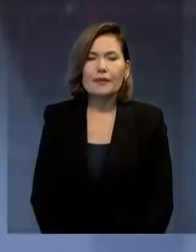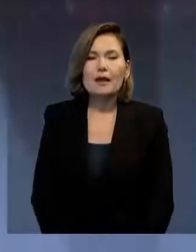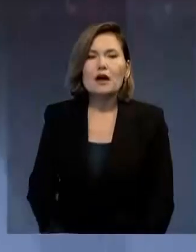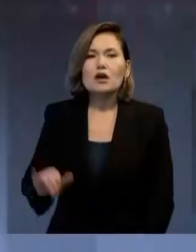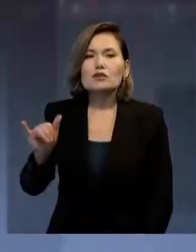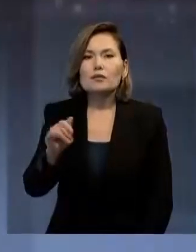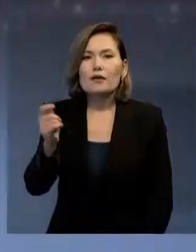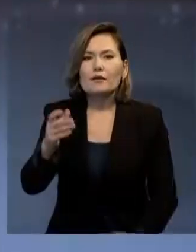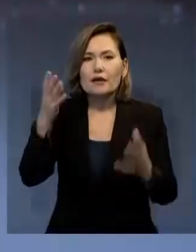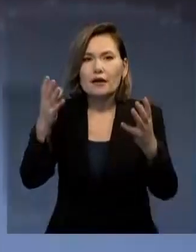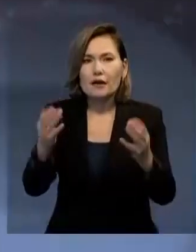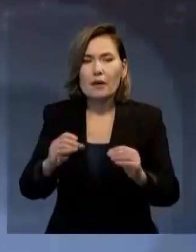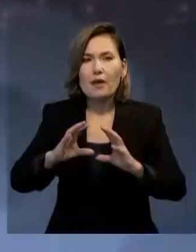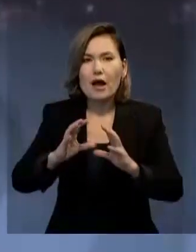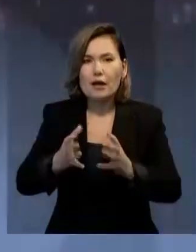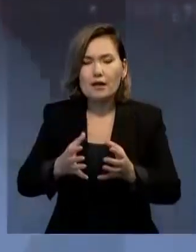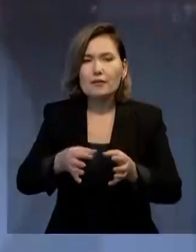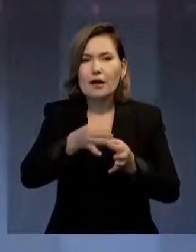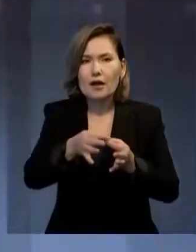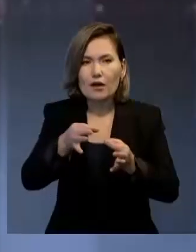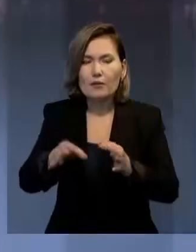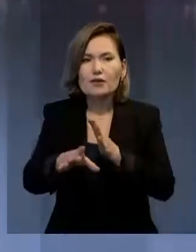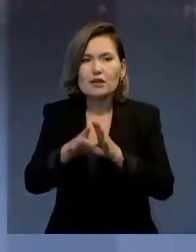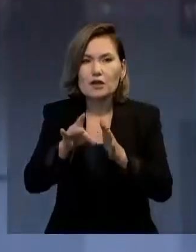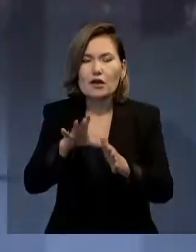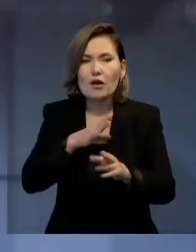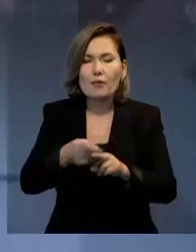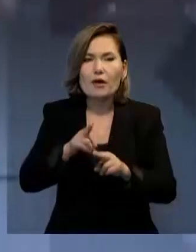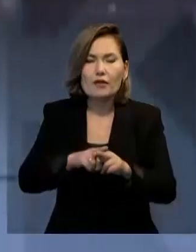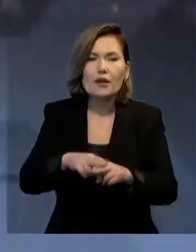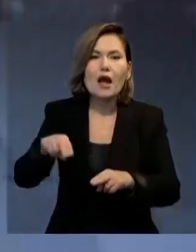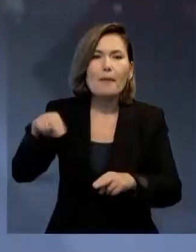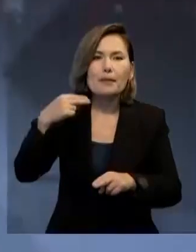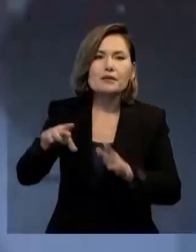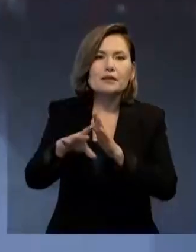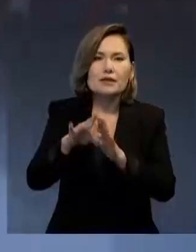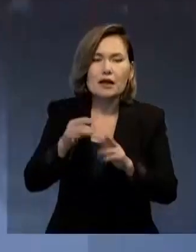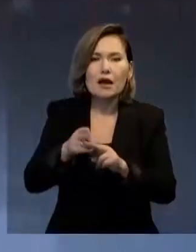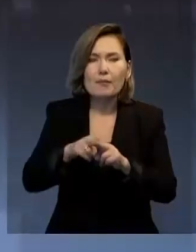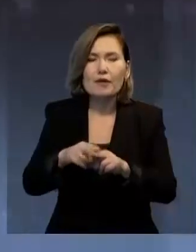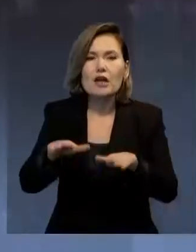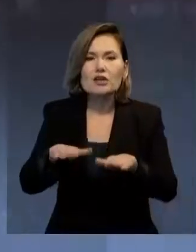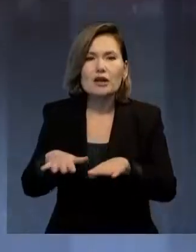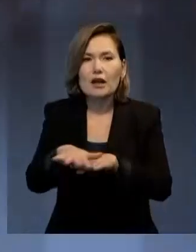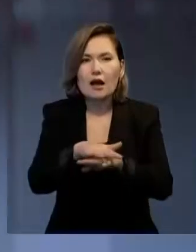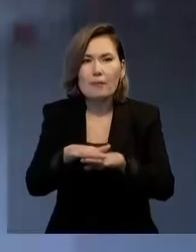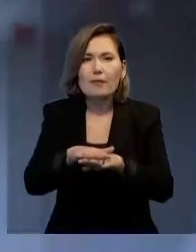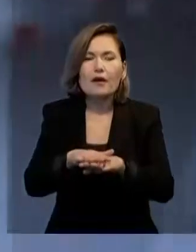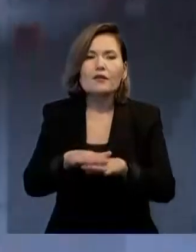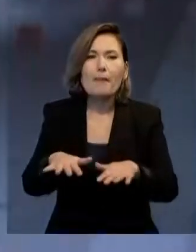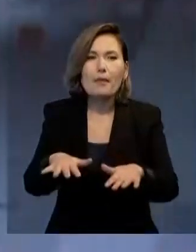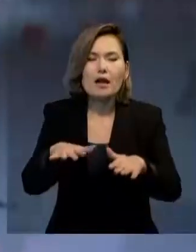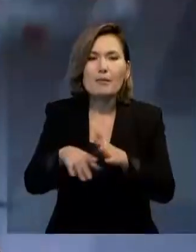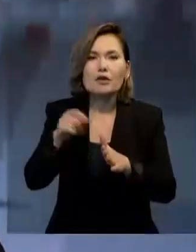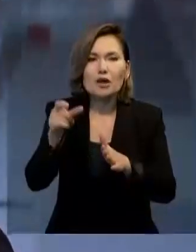Демалыс күндері әлемнің бірқатар елінде сайлау өтті. Бірі жаңа президентті таңдаса, енді бірінде жергілікті халық парламент депутаттарына дауыс берді.